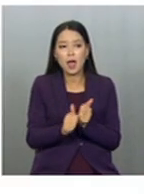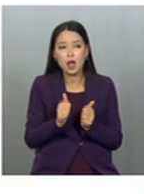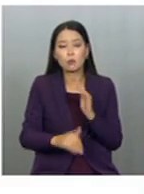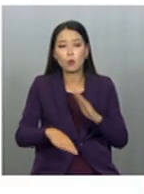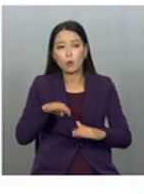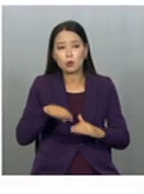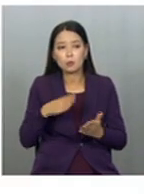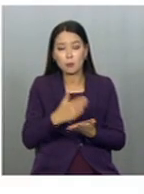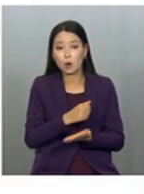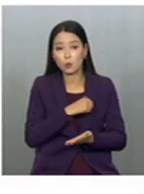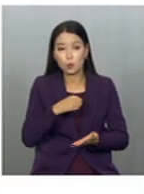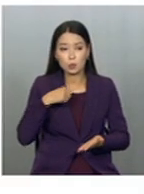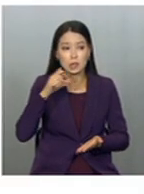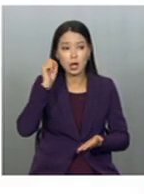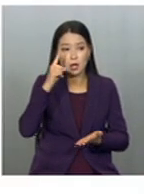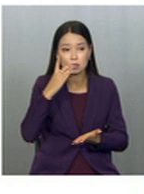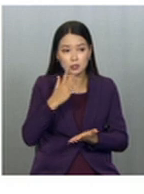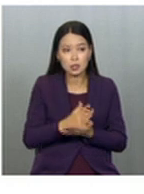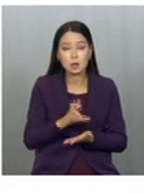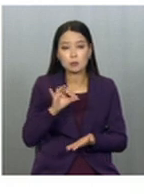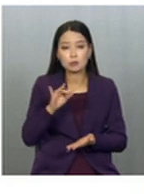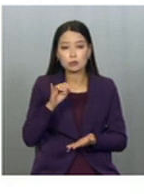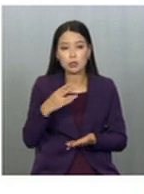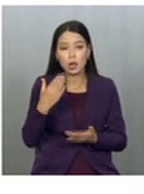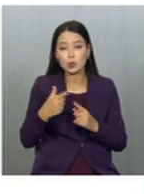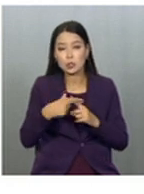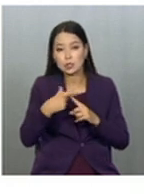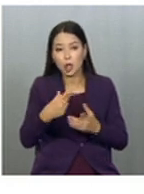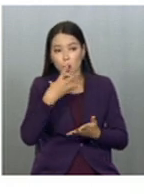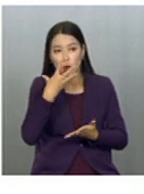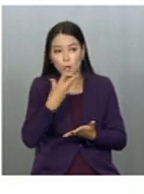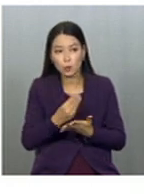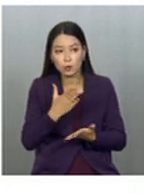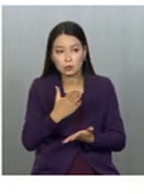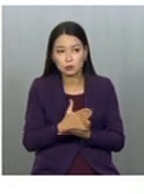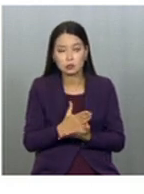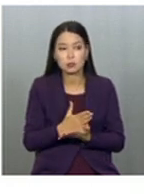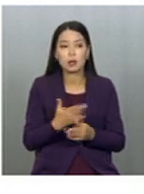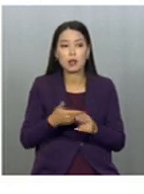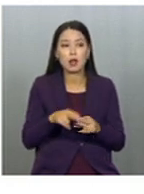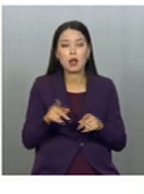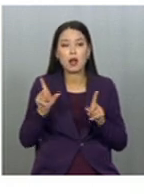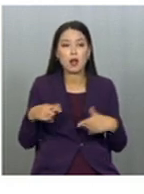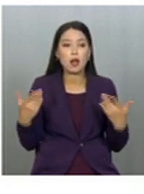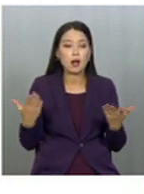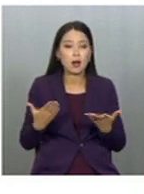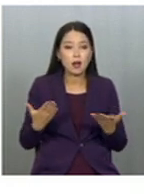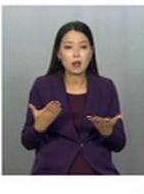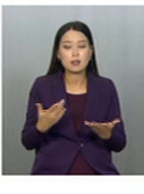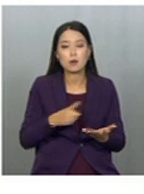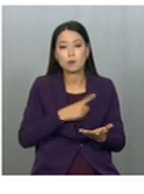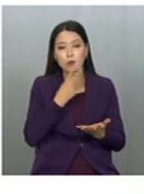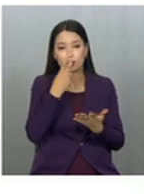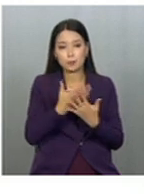өзін алтын, Біржанға бір тырнағын тұрмын сатпай деп, өз тағдыры қаншалықты қиын болса да ел намысын